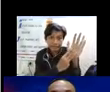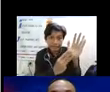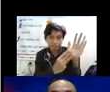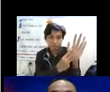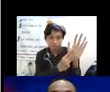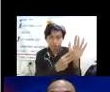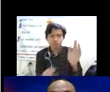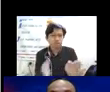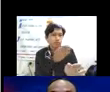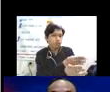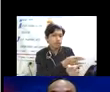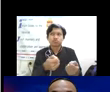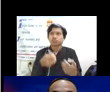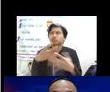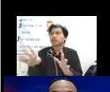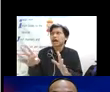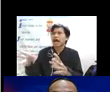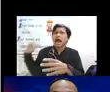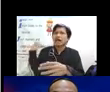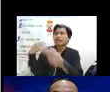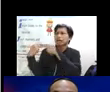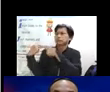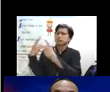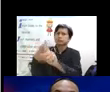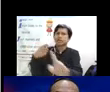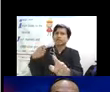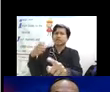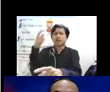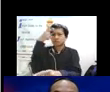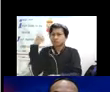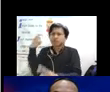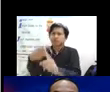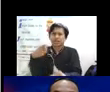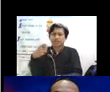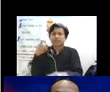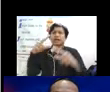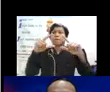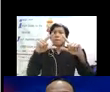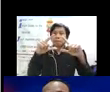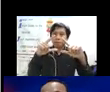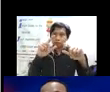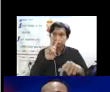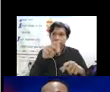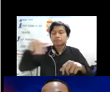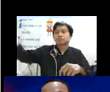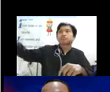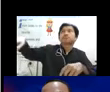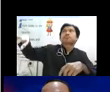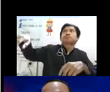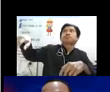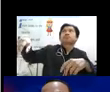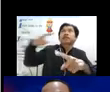di bawah lcv ya jadi semua ketentuan memang setiap yang menentukan beda seperti yang yutero ya karena yang